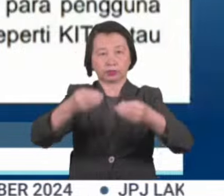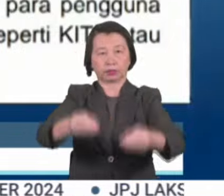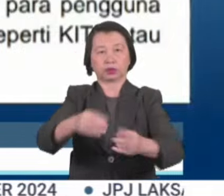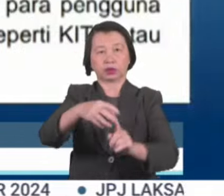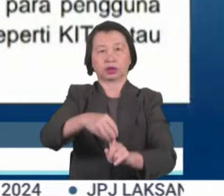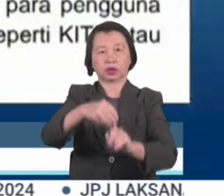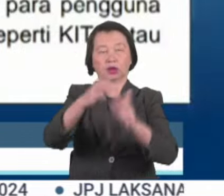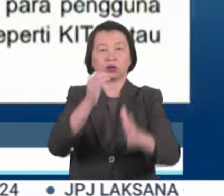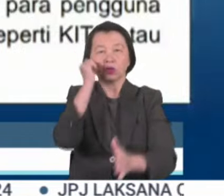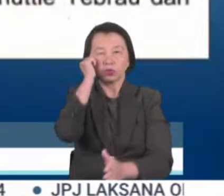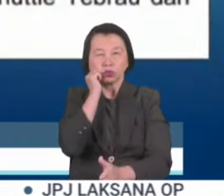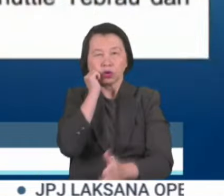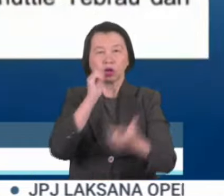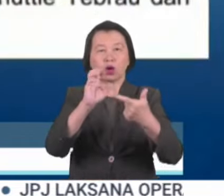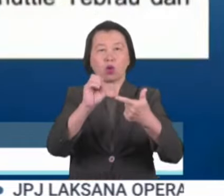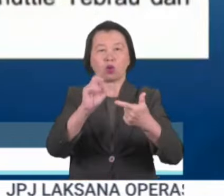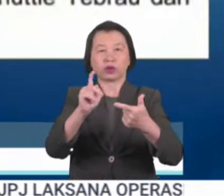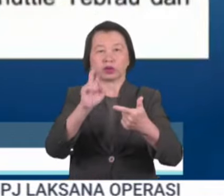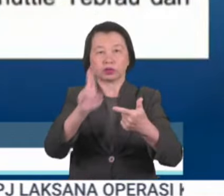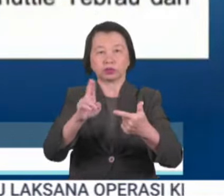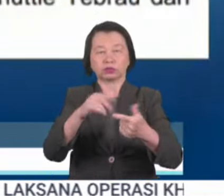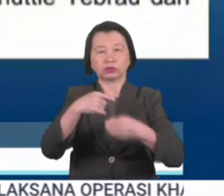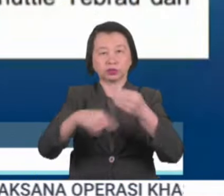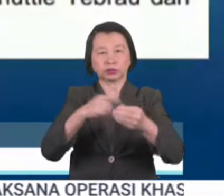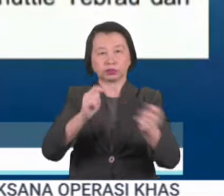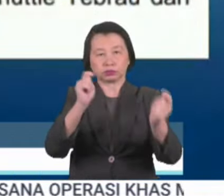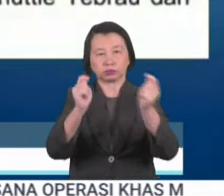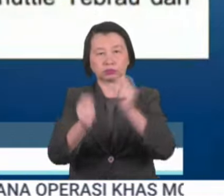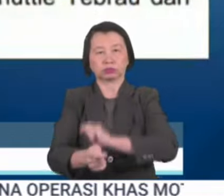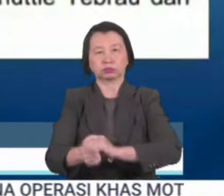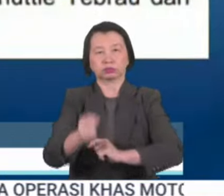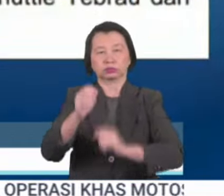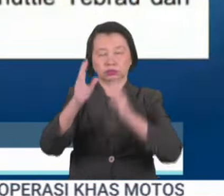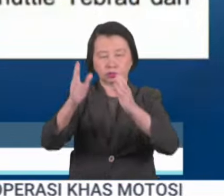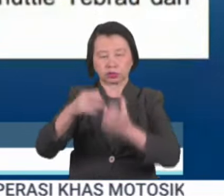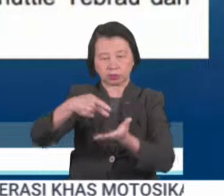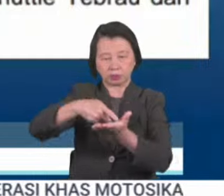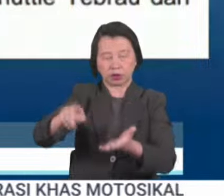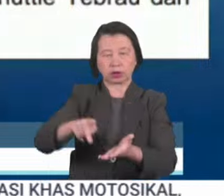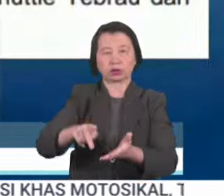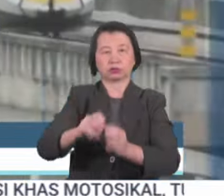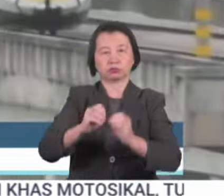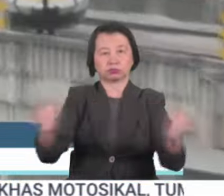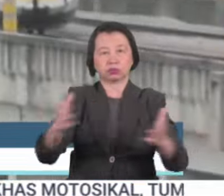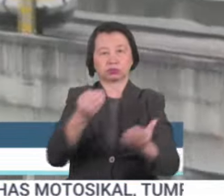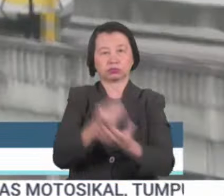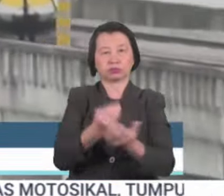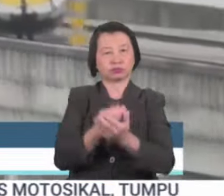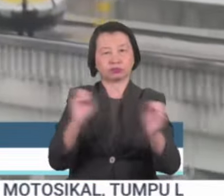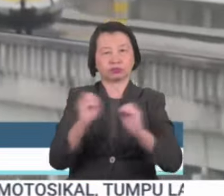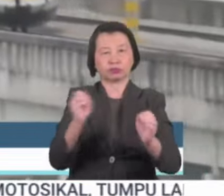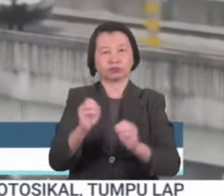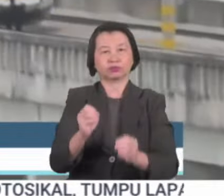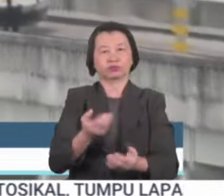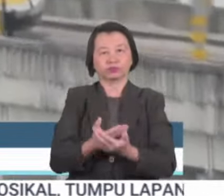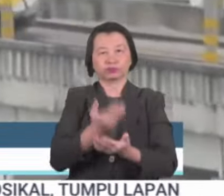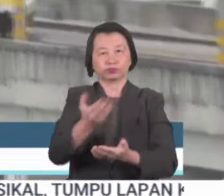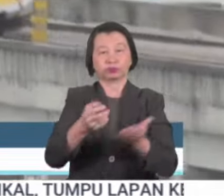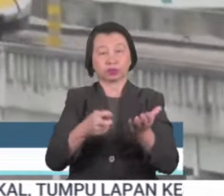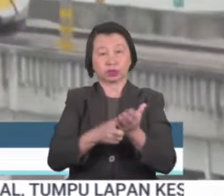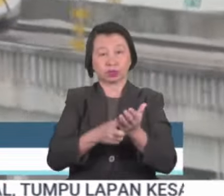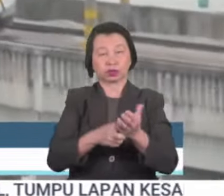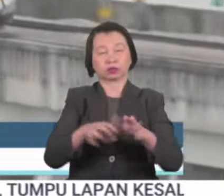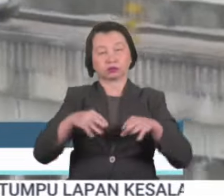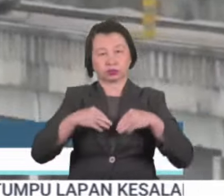diberikan khususnya warga emas dan orang kurang upaya berhubung peralihan mod bayaran berkenaan. Selain pembelian tiket secara tunai